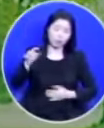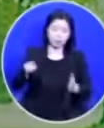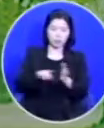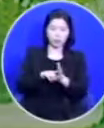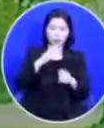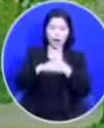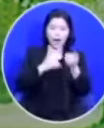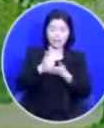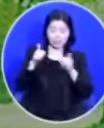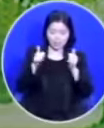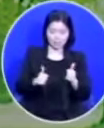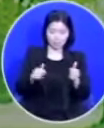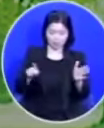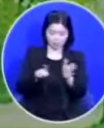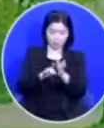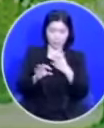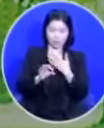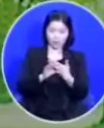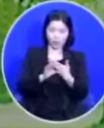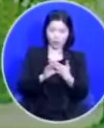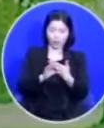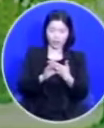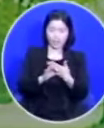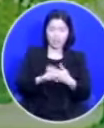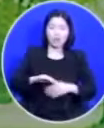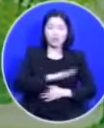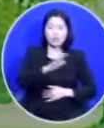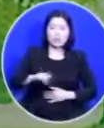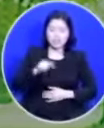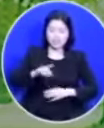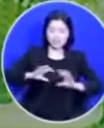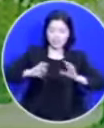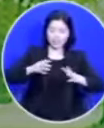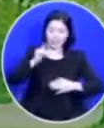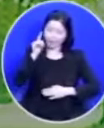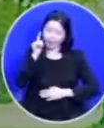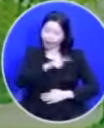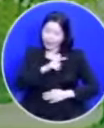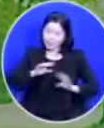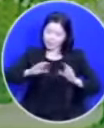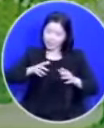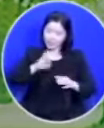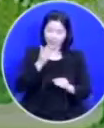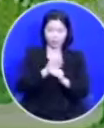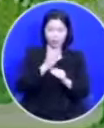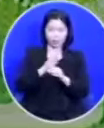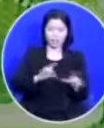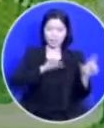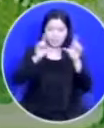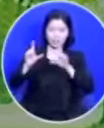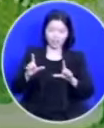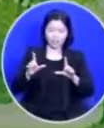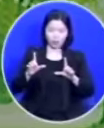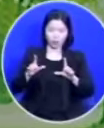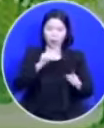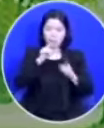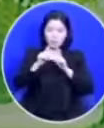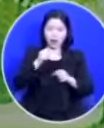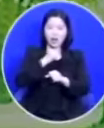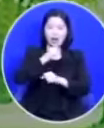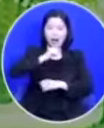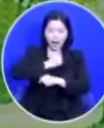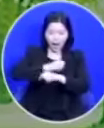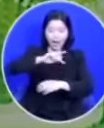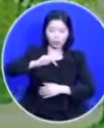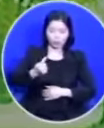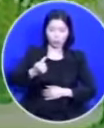심판을 믿는다면 우리는 이 세상의 악한 세상 가운데 산다고 말을 할지라도 우리는